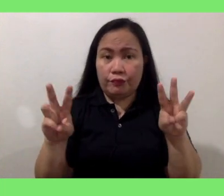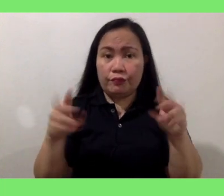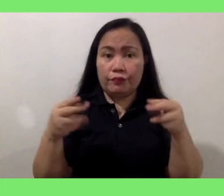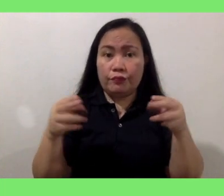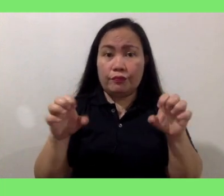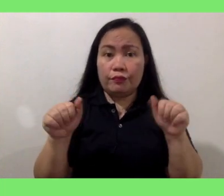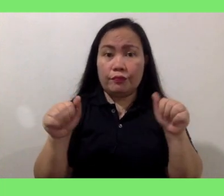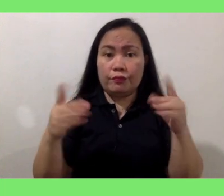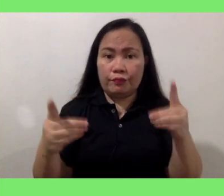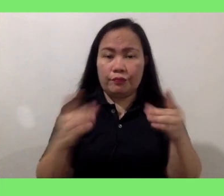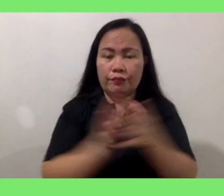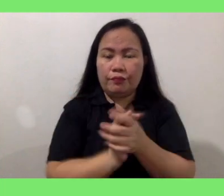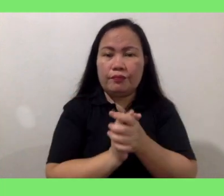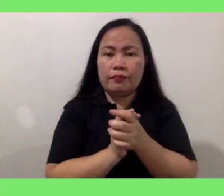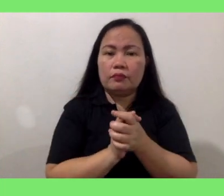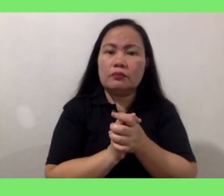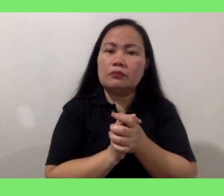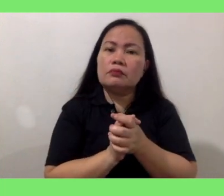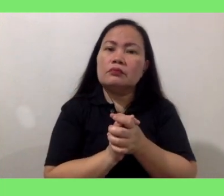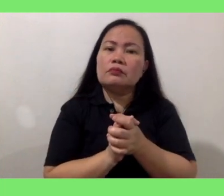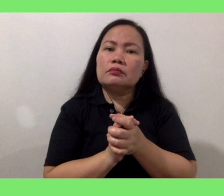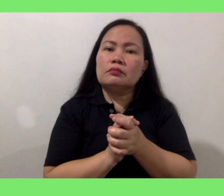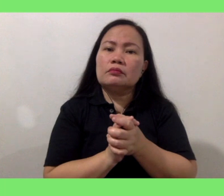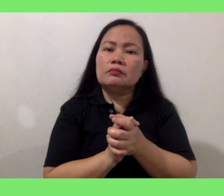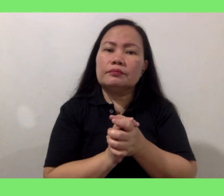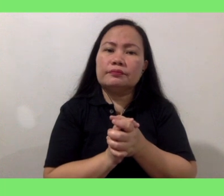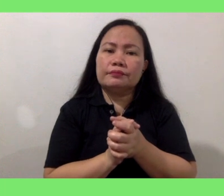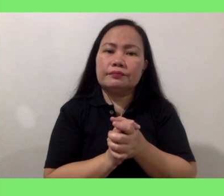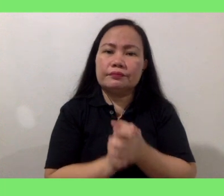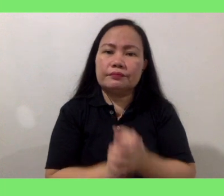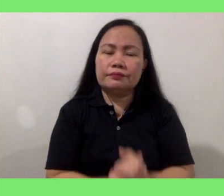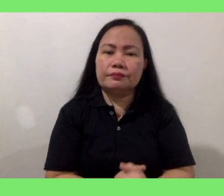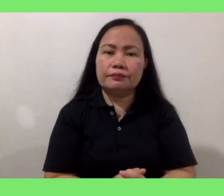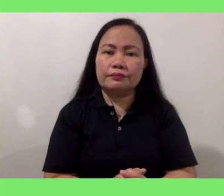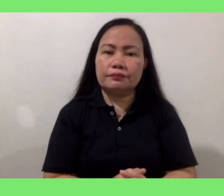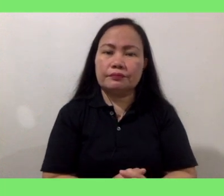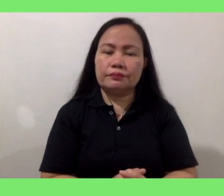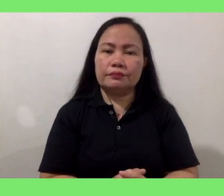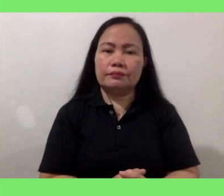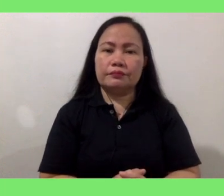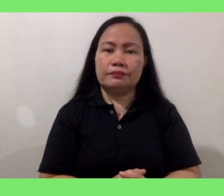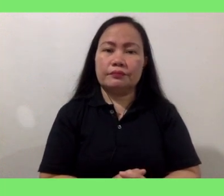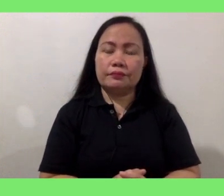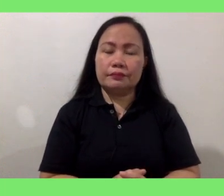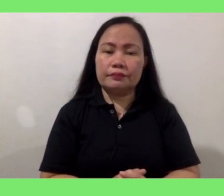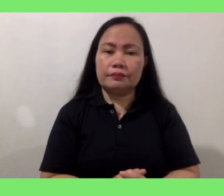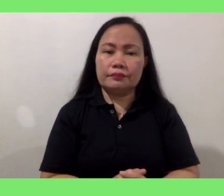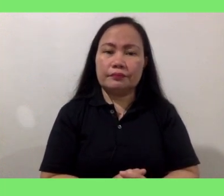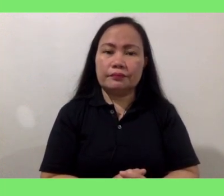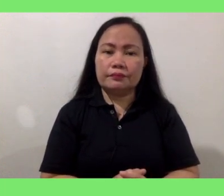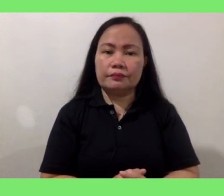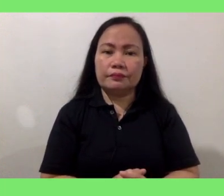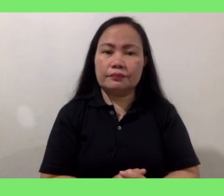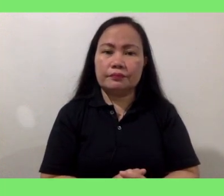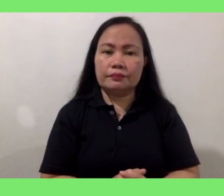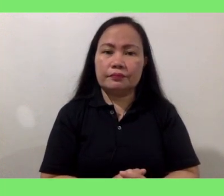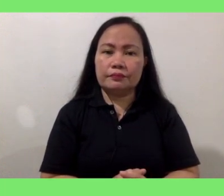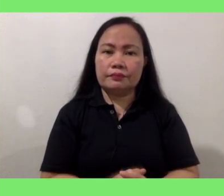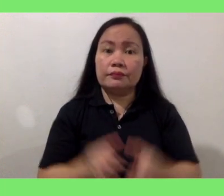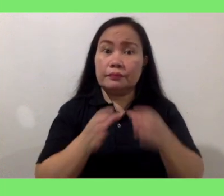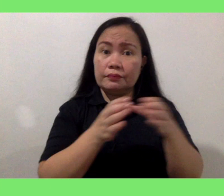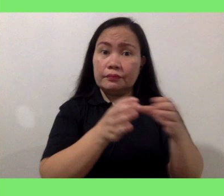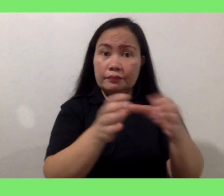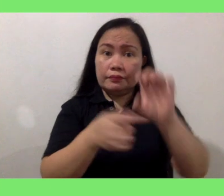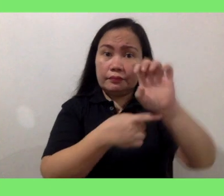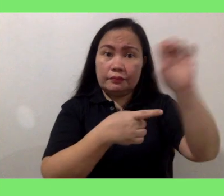yon. So, ang opposite rays ay makikita lang po natin sa line. So, dito lang tayo titingin. Okay? So, ito